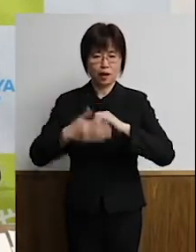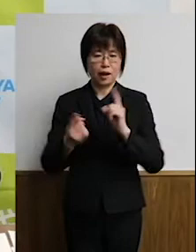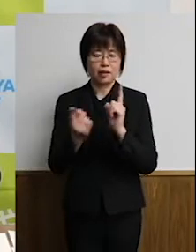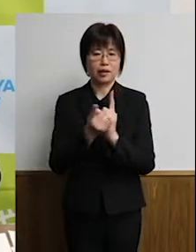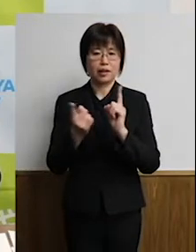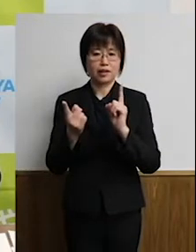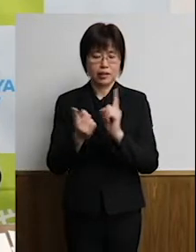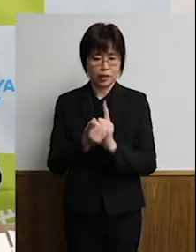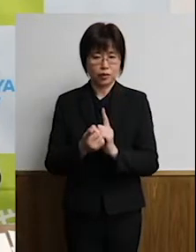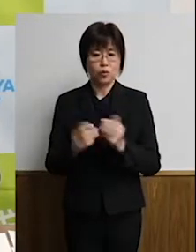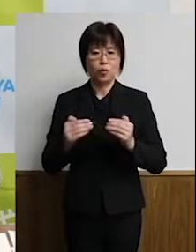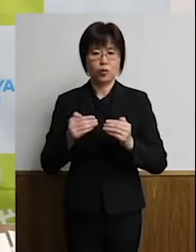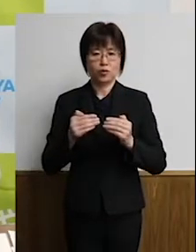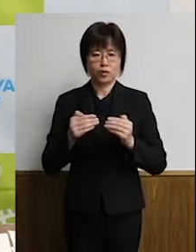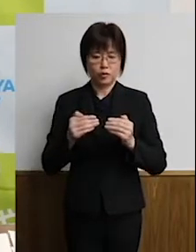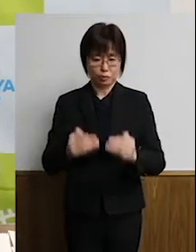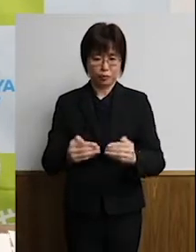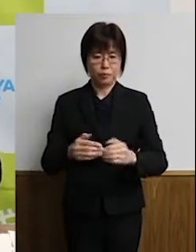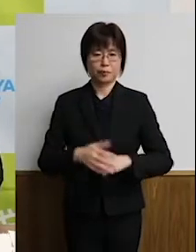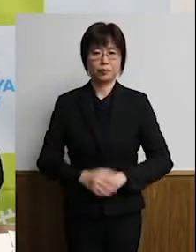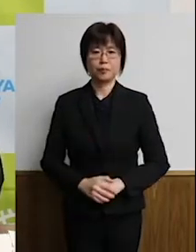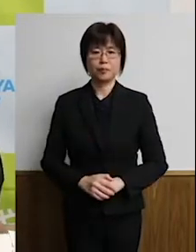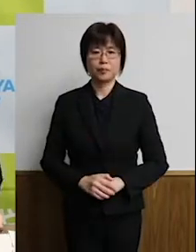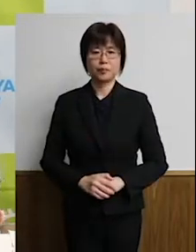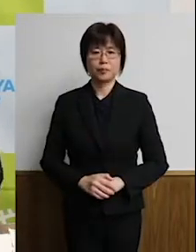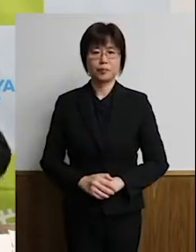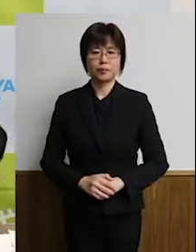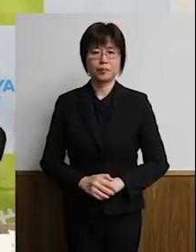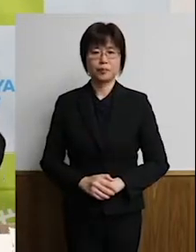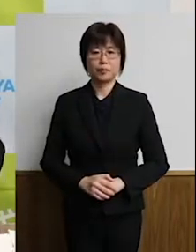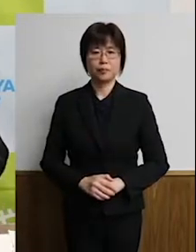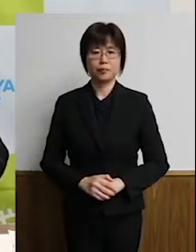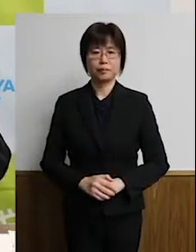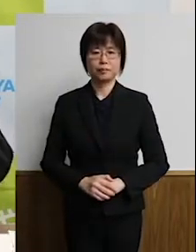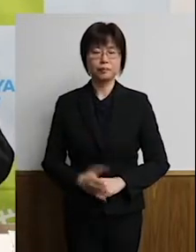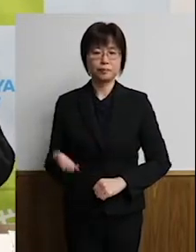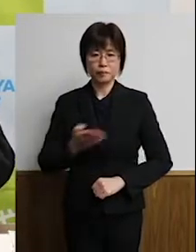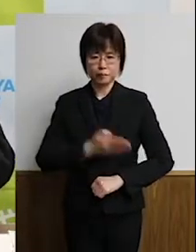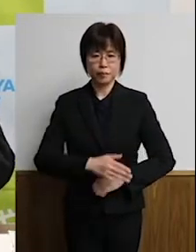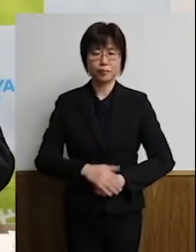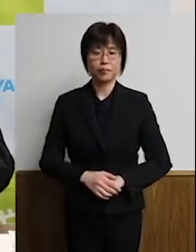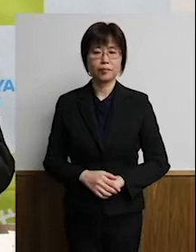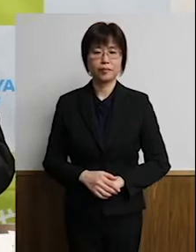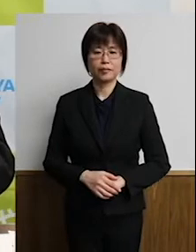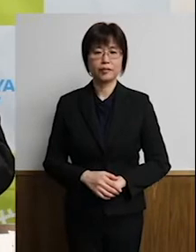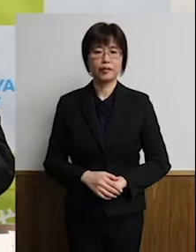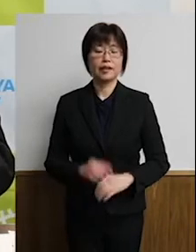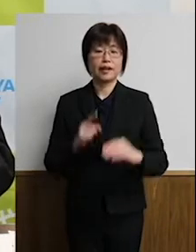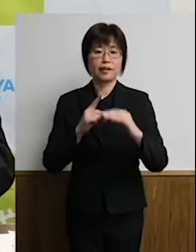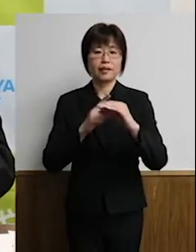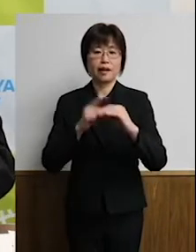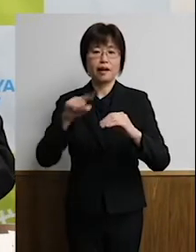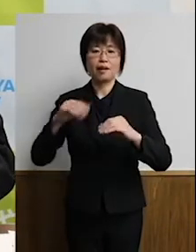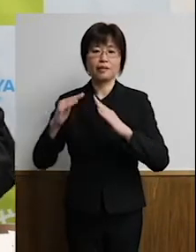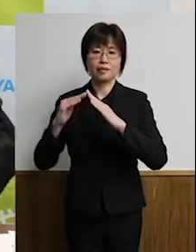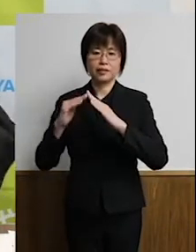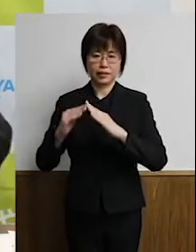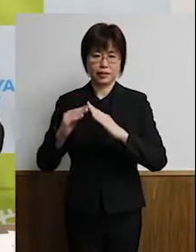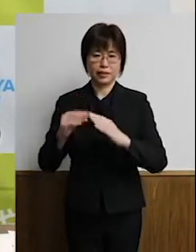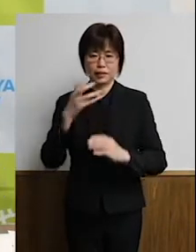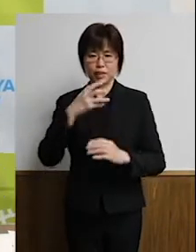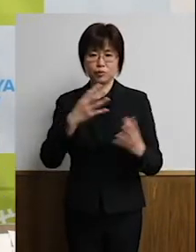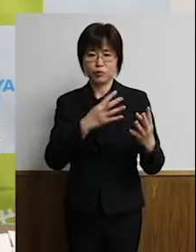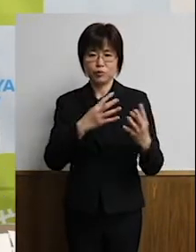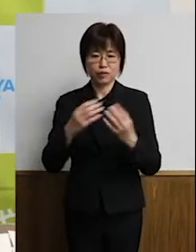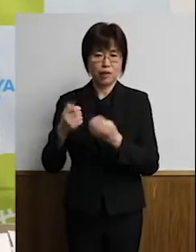シティ深谷の実現に挑戦してまいります。次に、今度は中んちの渋沢栄一ア